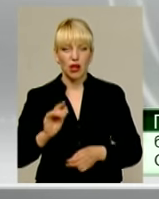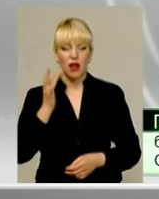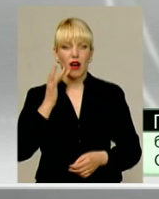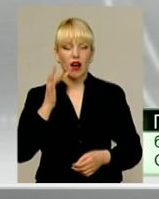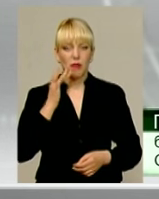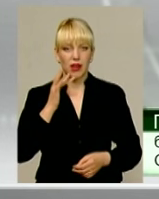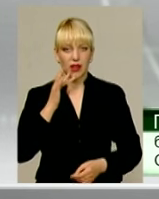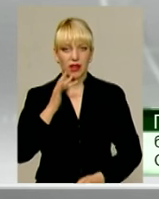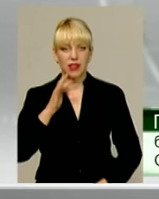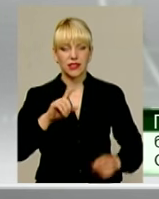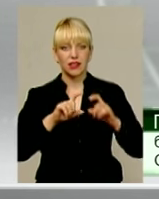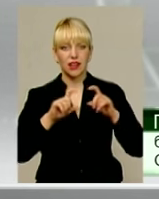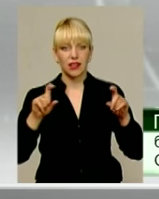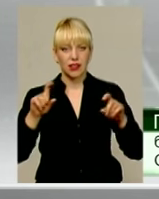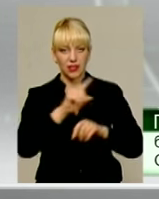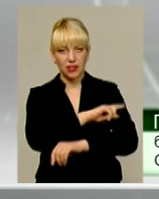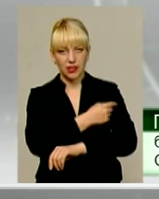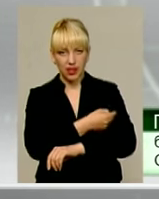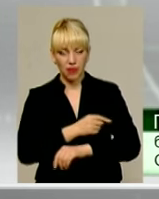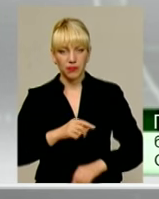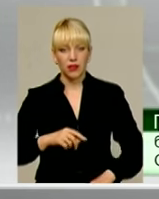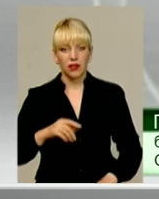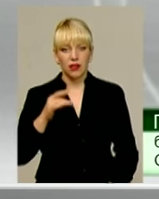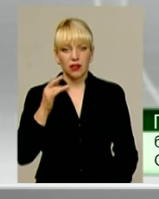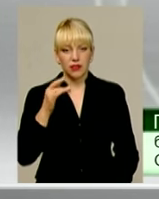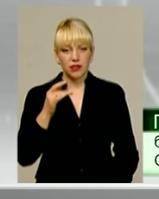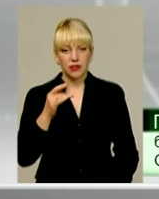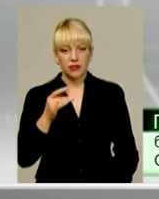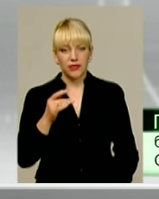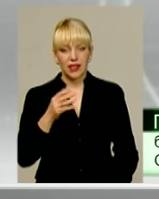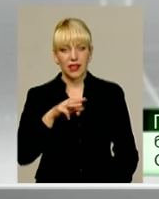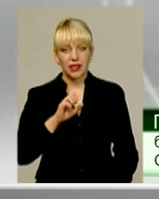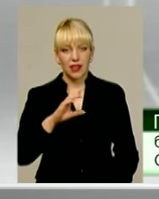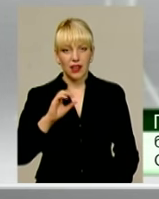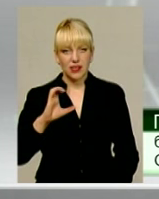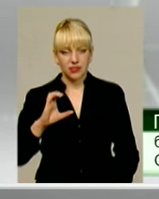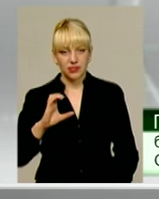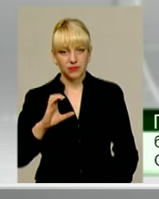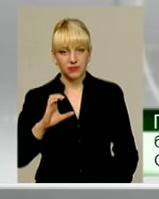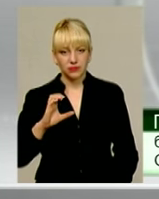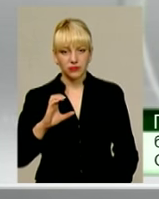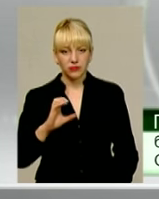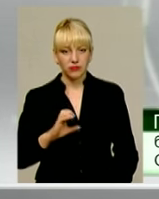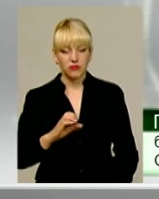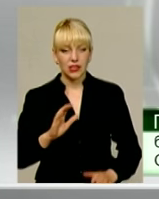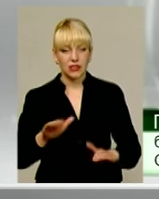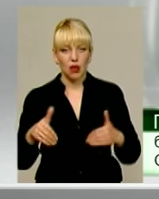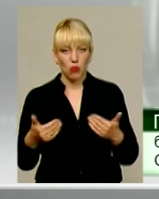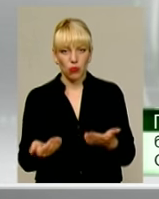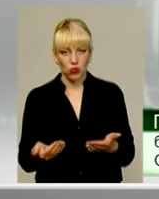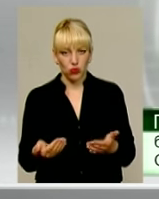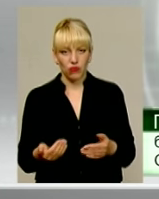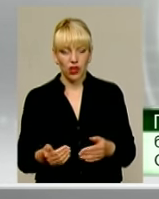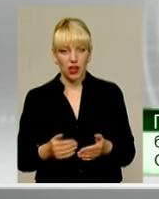Американська клініка «Меморал Херман» в Техасі, місто Хьюстон, запропонувала